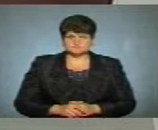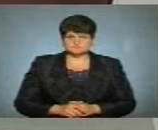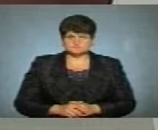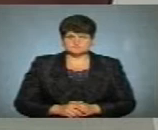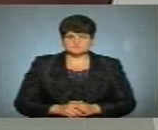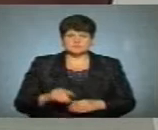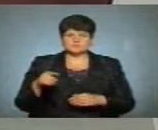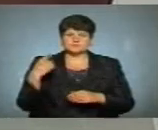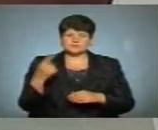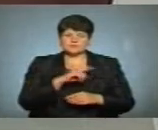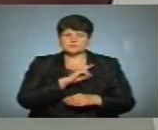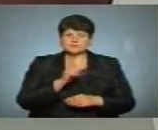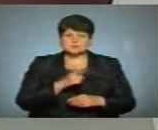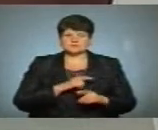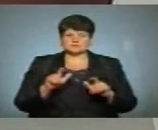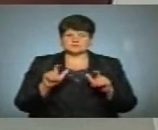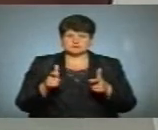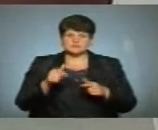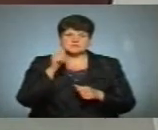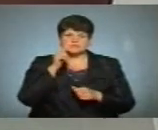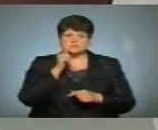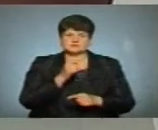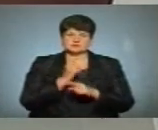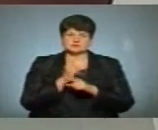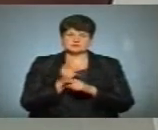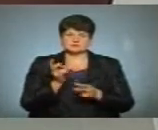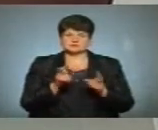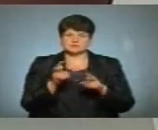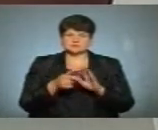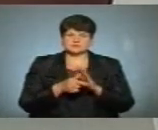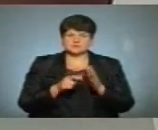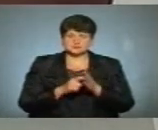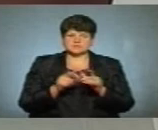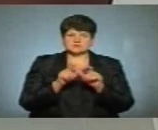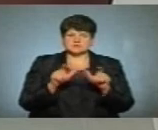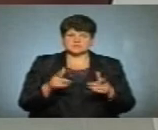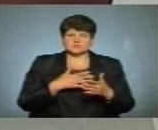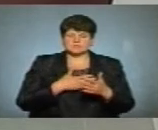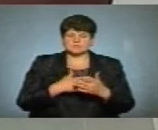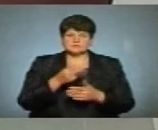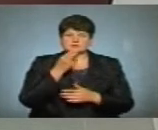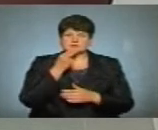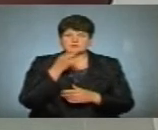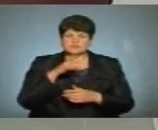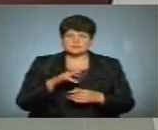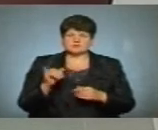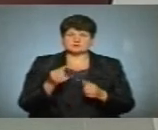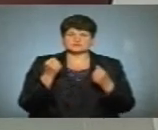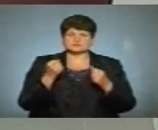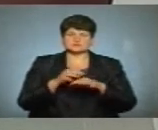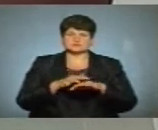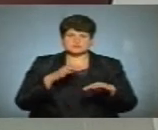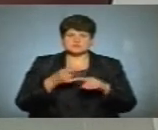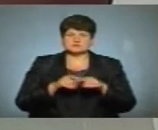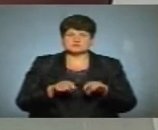На Тернопільщині посилили карантин. Відзавтра заборонили відвідувати приміщення закладів громадського харчування і спортивні зали. Таке